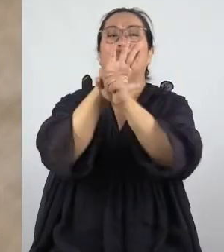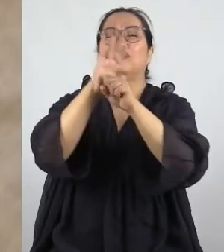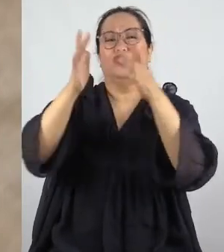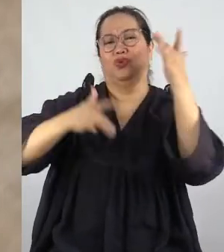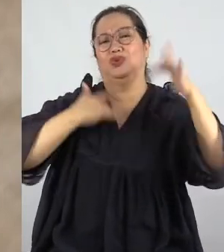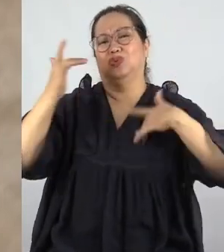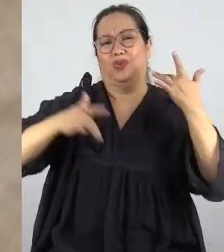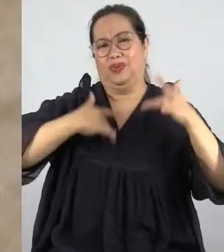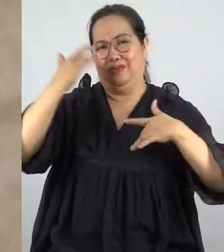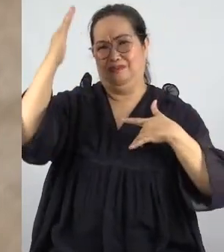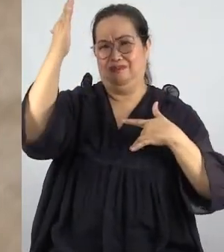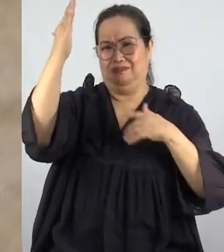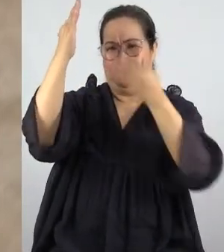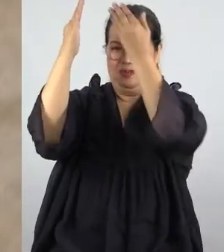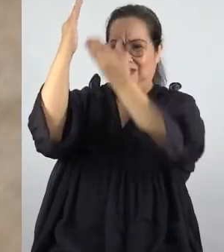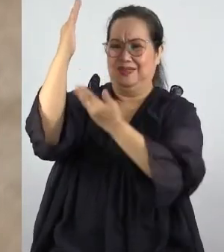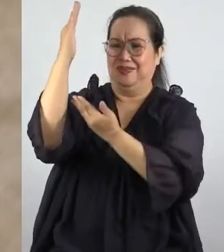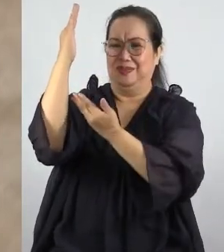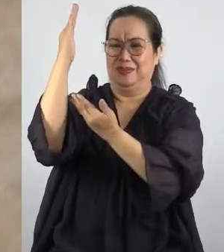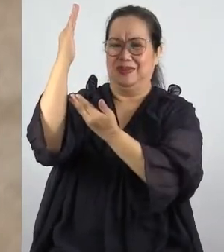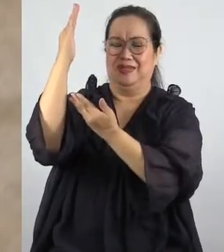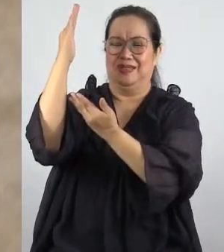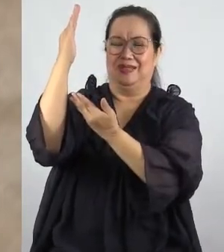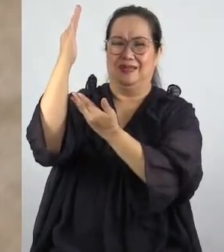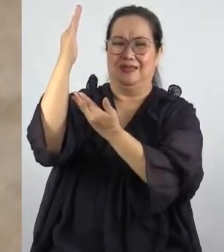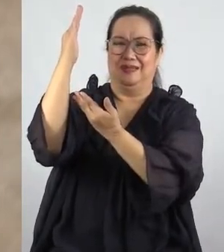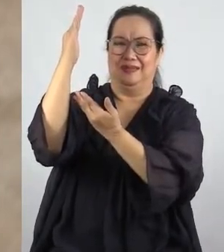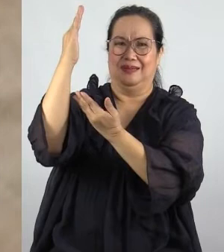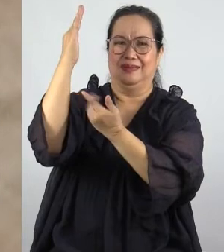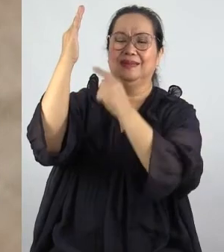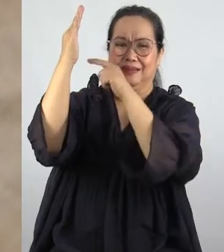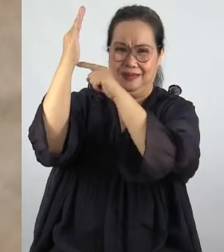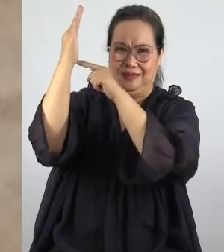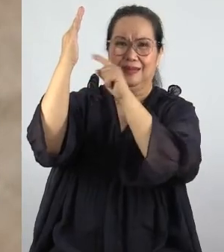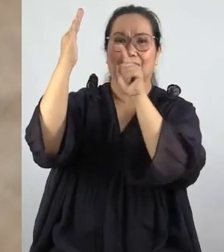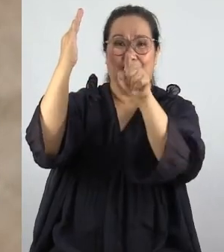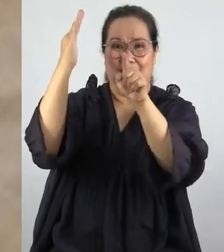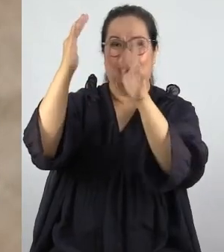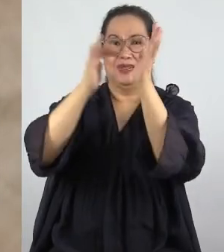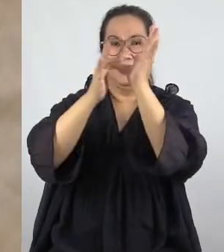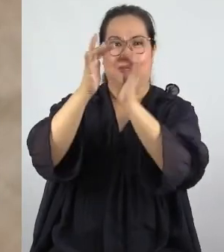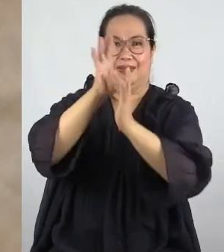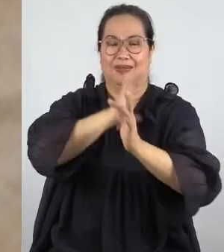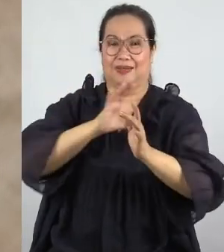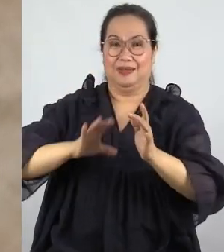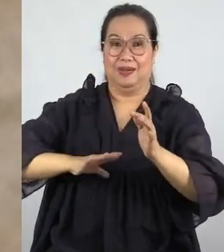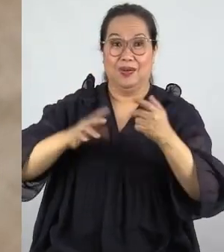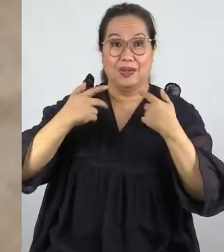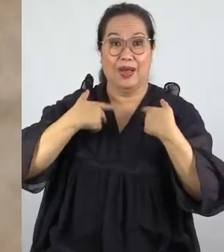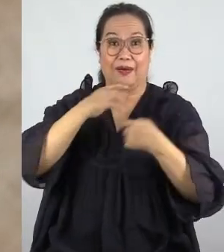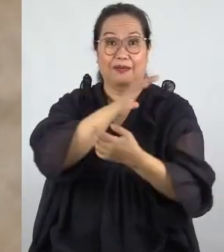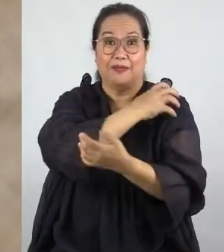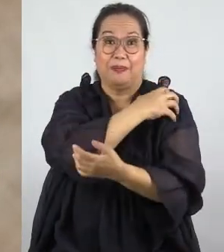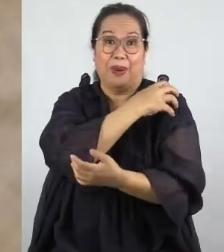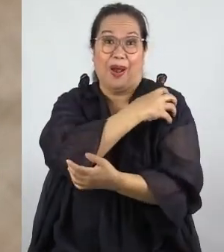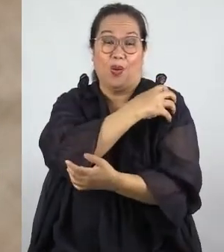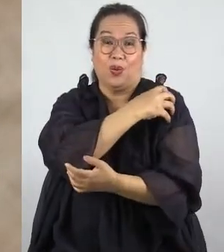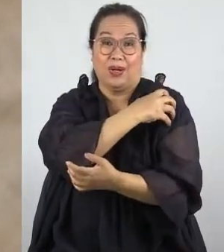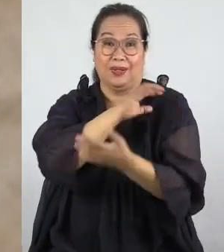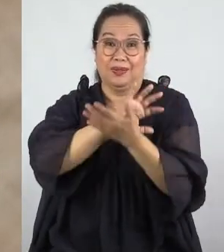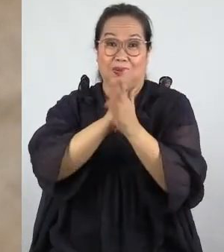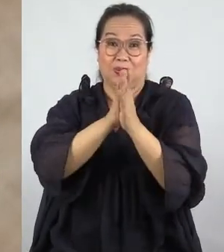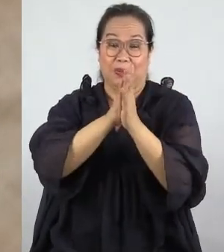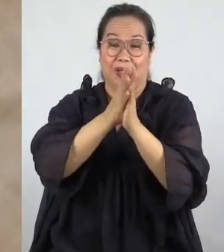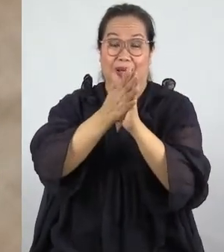joy. Yun po ang joy na meron si Jesus, na naging kapangyarihan niyang magtagumpay